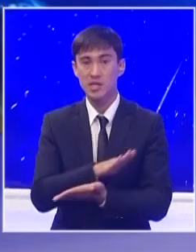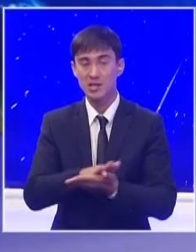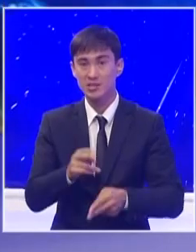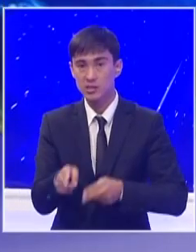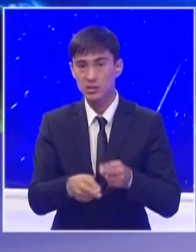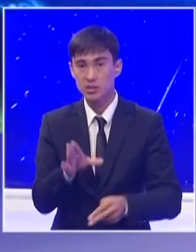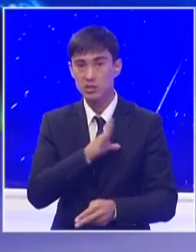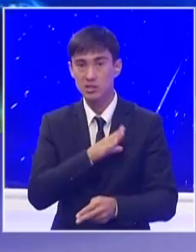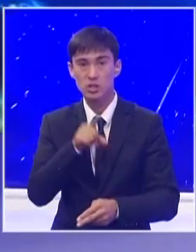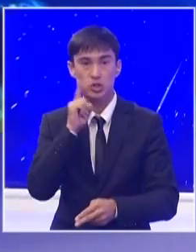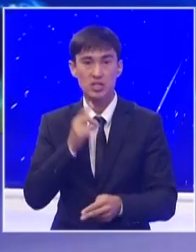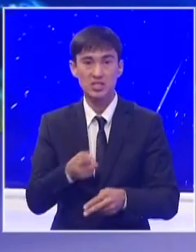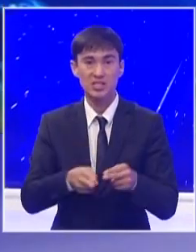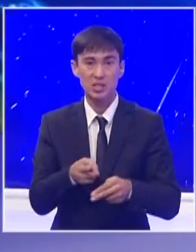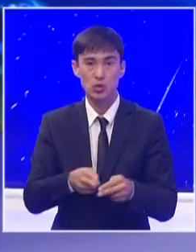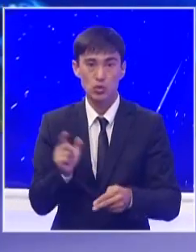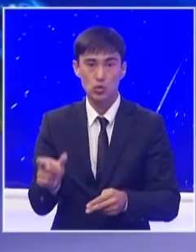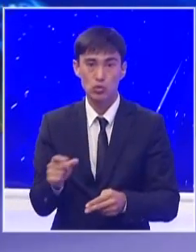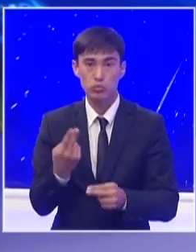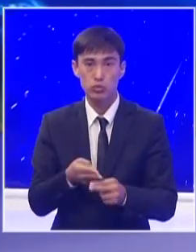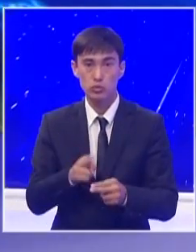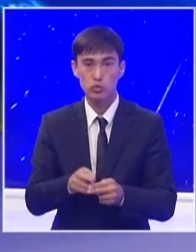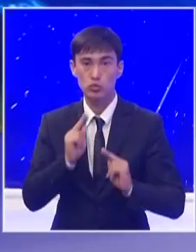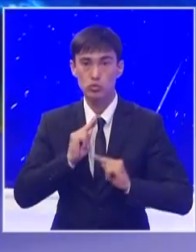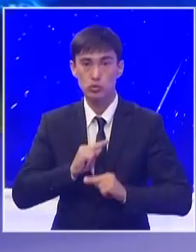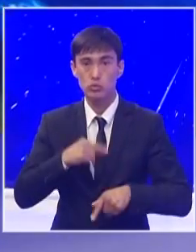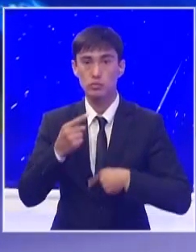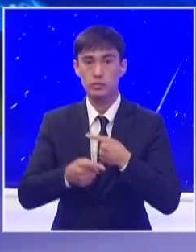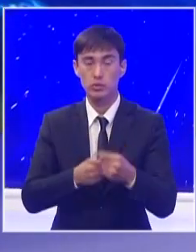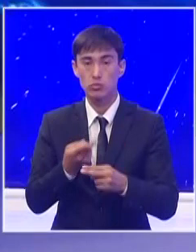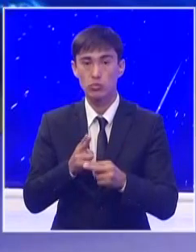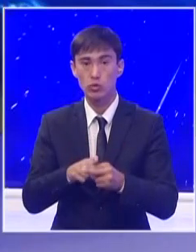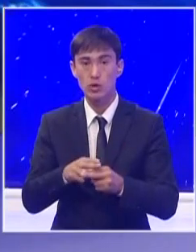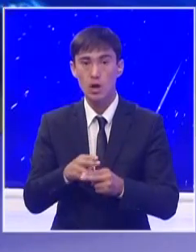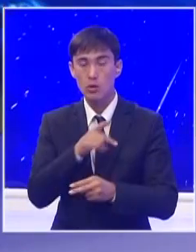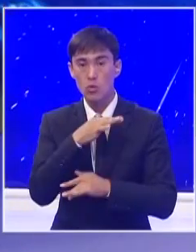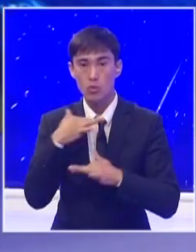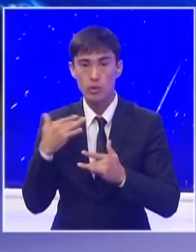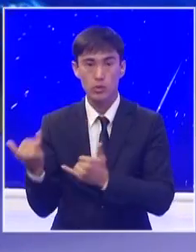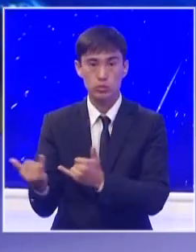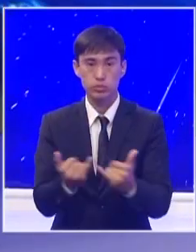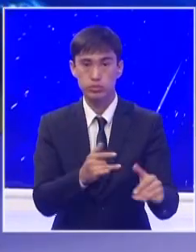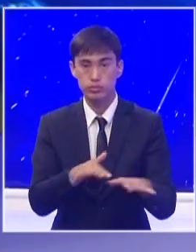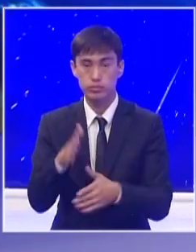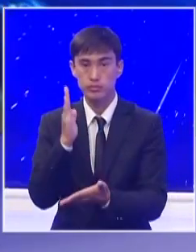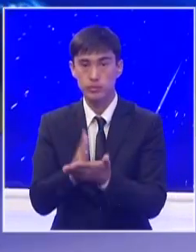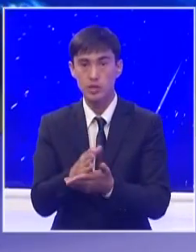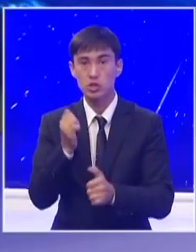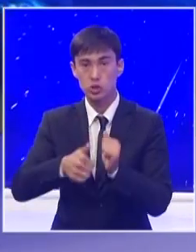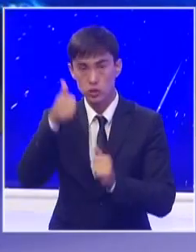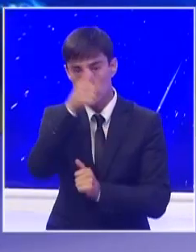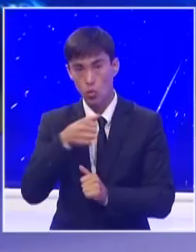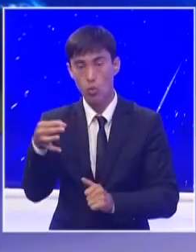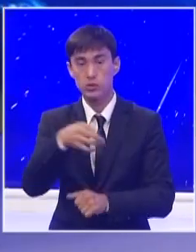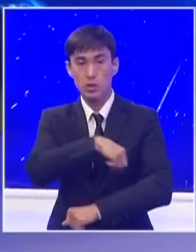сағат іспетті. Жұмыс барысын тікелей бақылауға мүмкіндік алды. Бұл Мұхтарұлының алғашқы қайырымдылық отасы емес. Ол жыл сайын